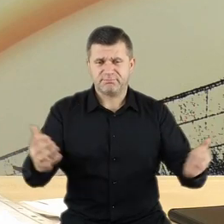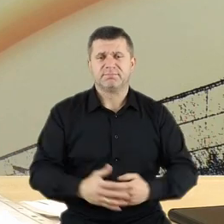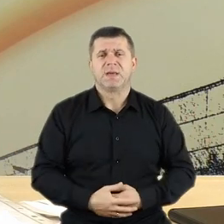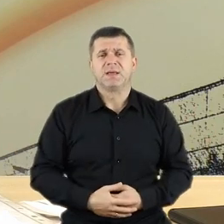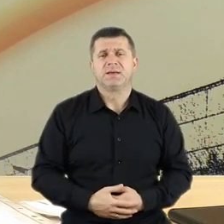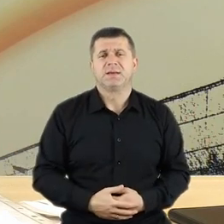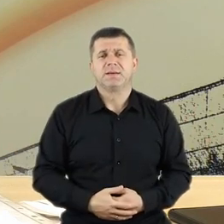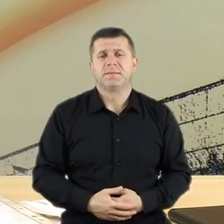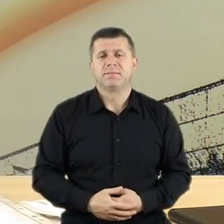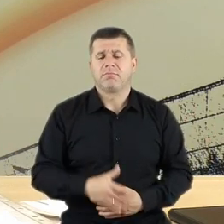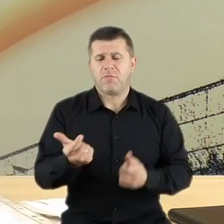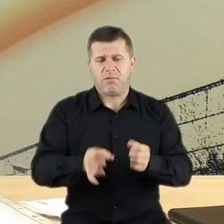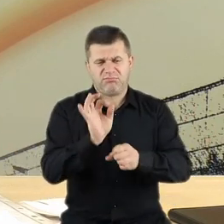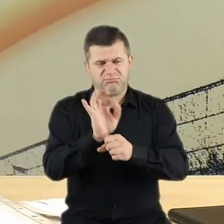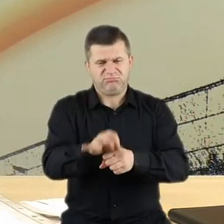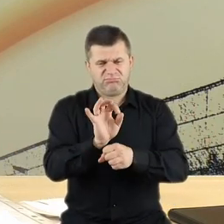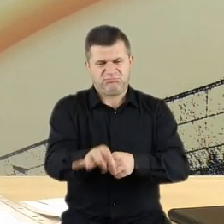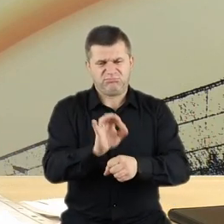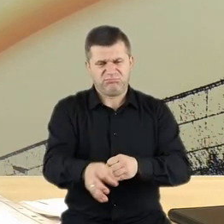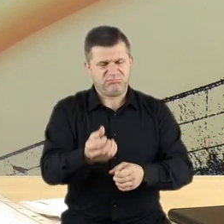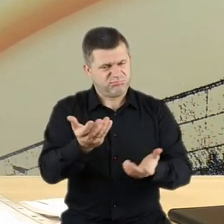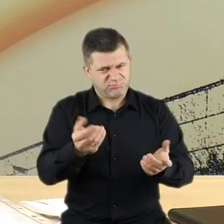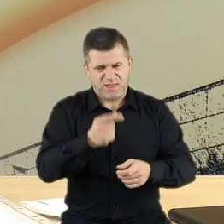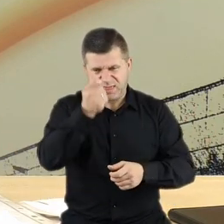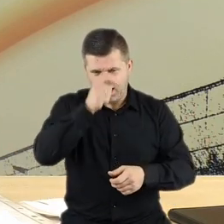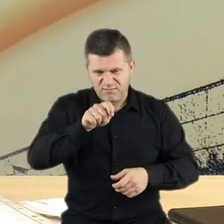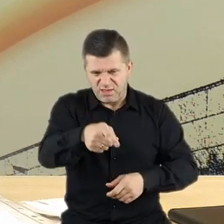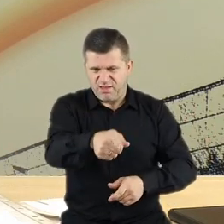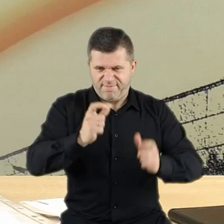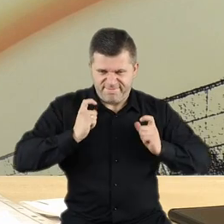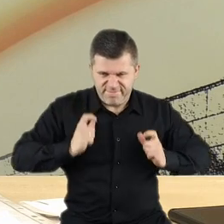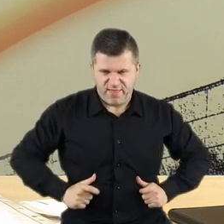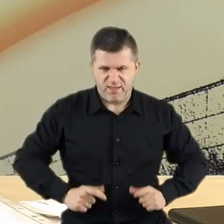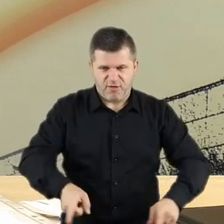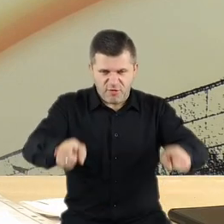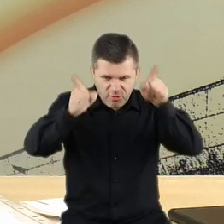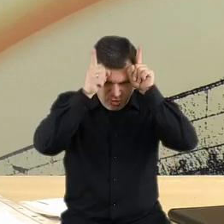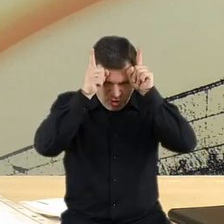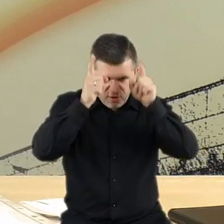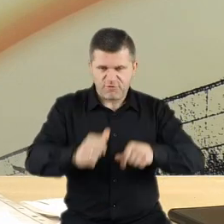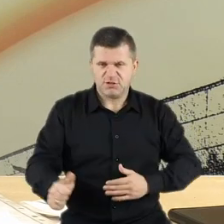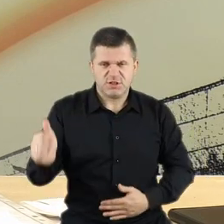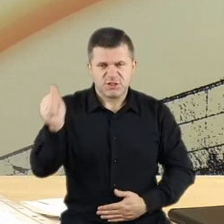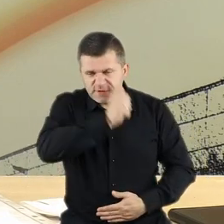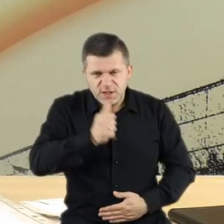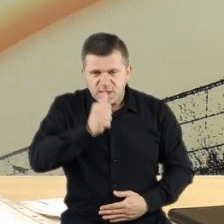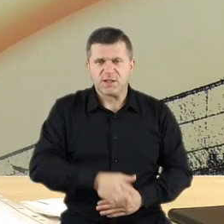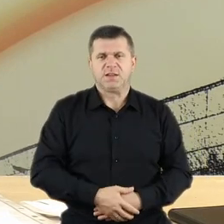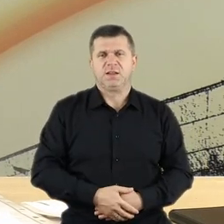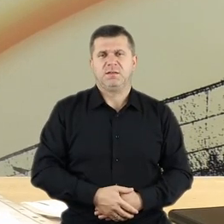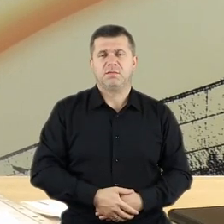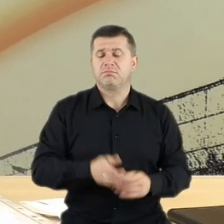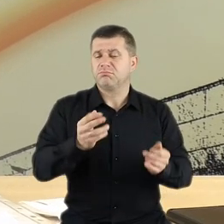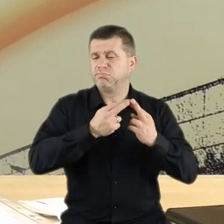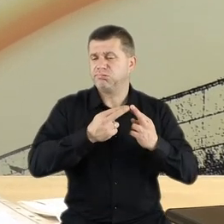poniżał A tego ucznia nazywając go wieśniakiem krowo pasem świniopas m no i różnymi